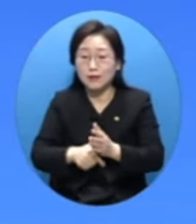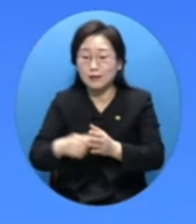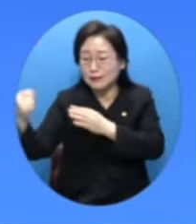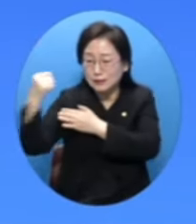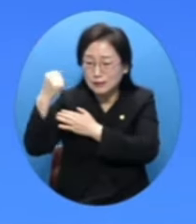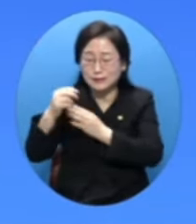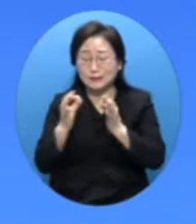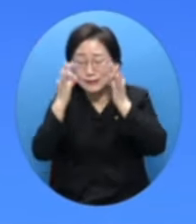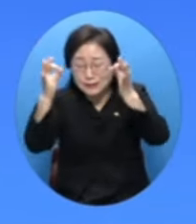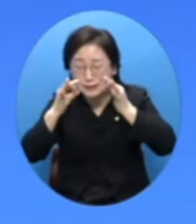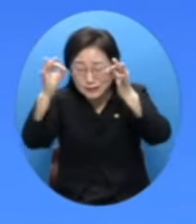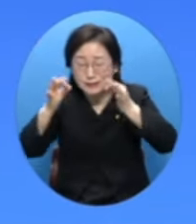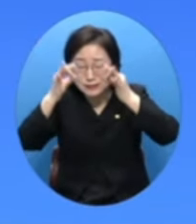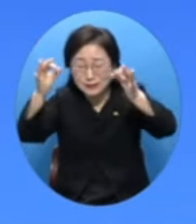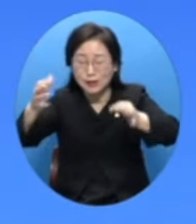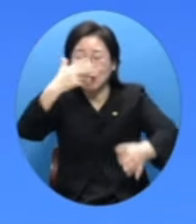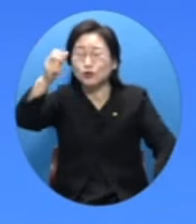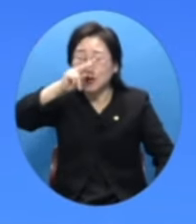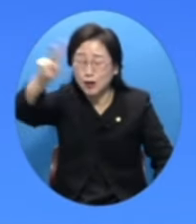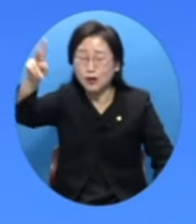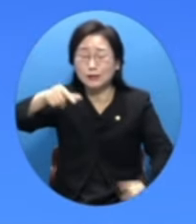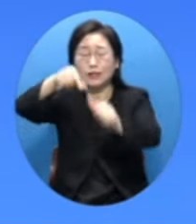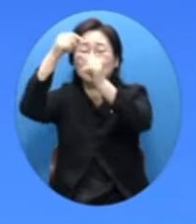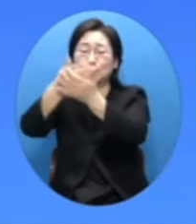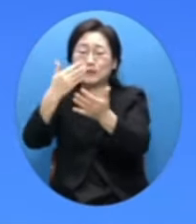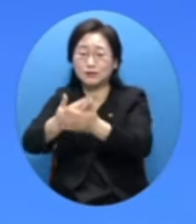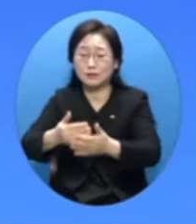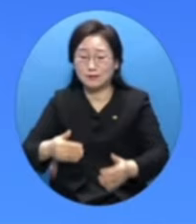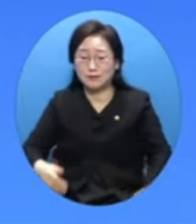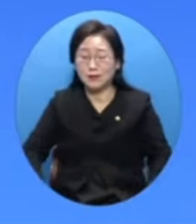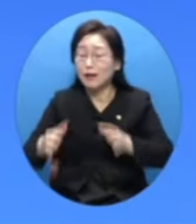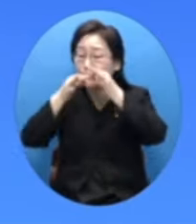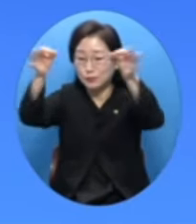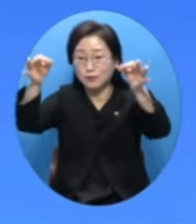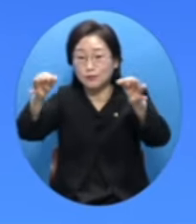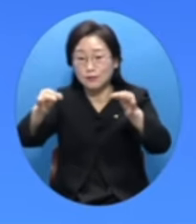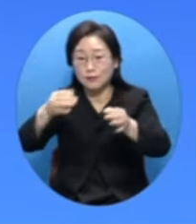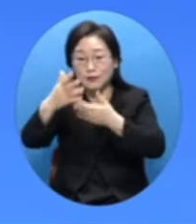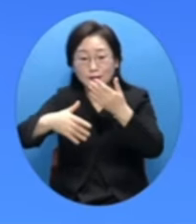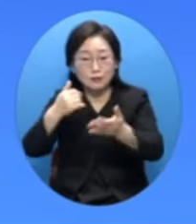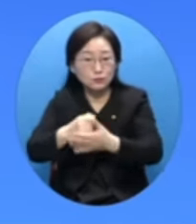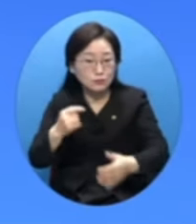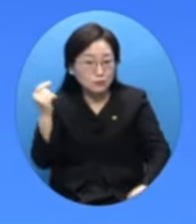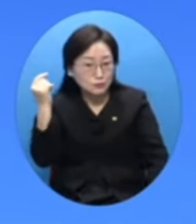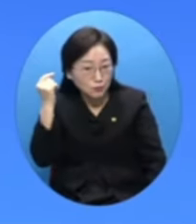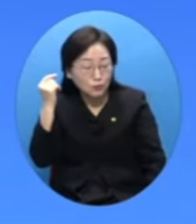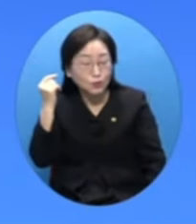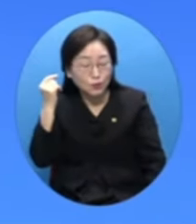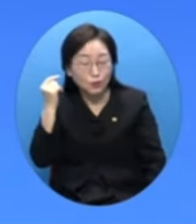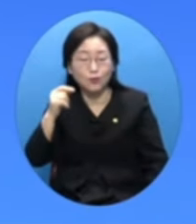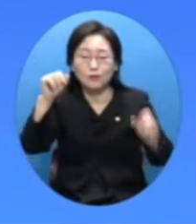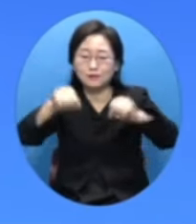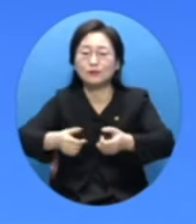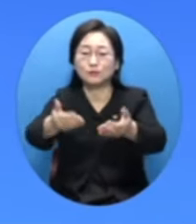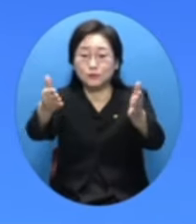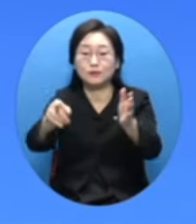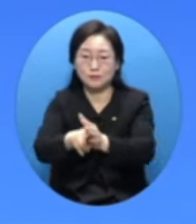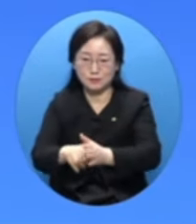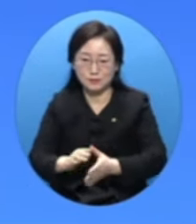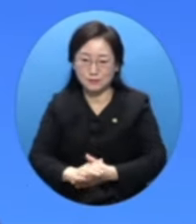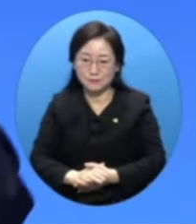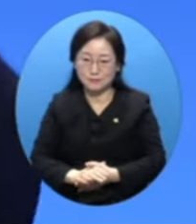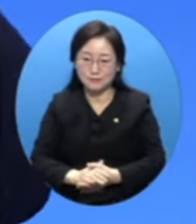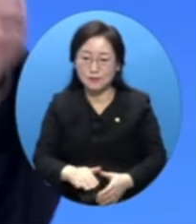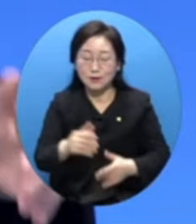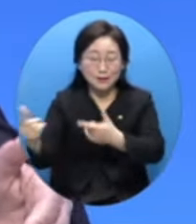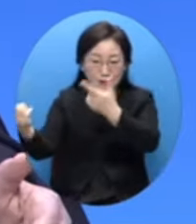다하여 간절히 주여 나를 살려주옵소서 부르시면 하나님께서 그 기도를 들으시고 응답해 주시는 것입니다.